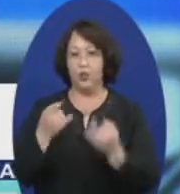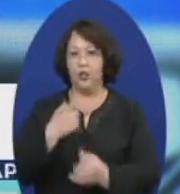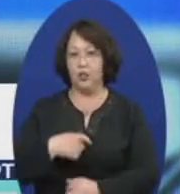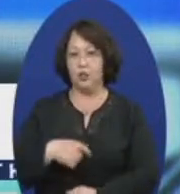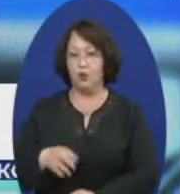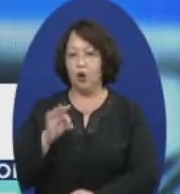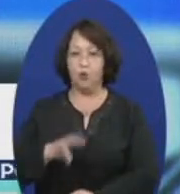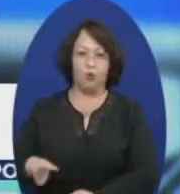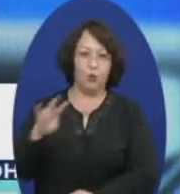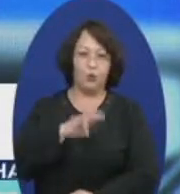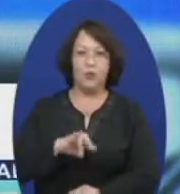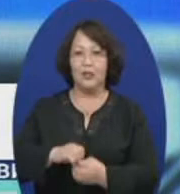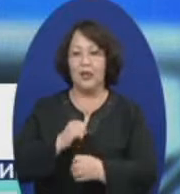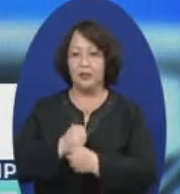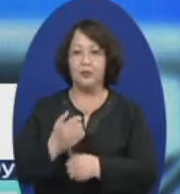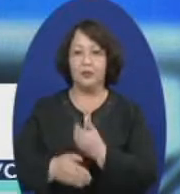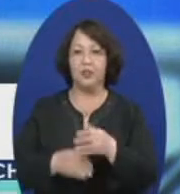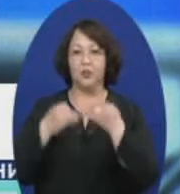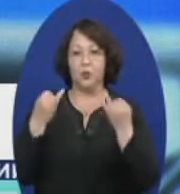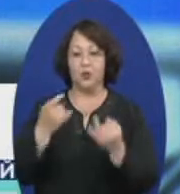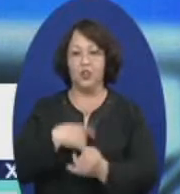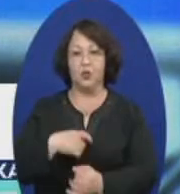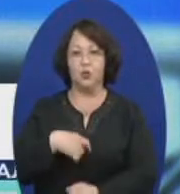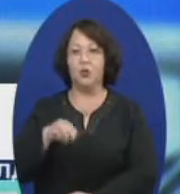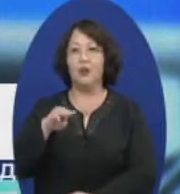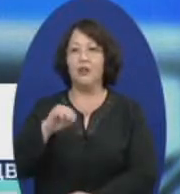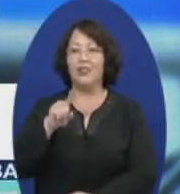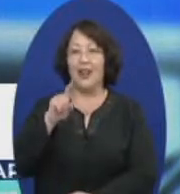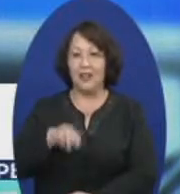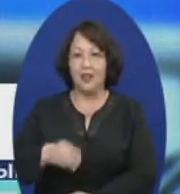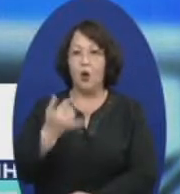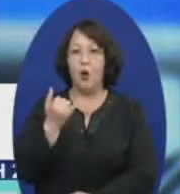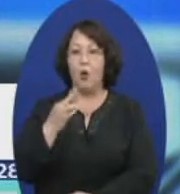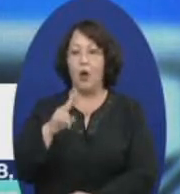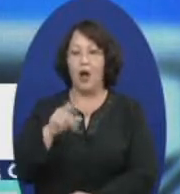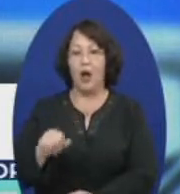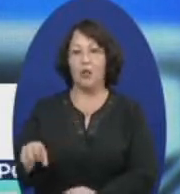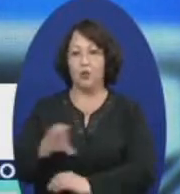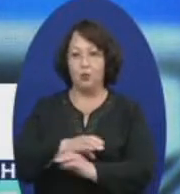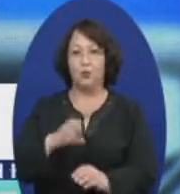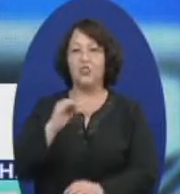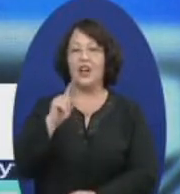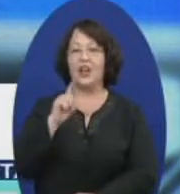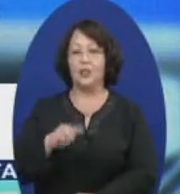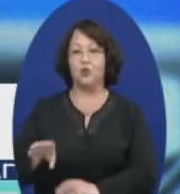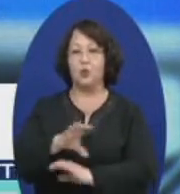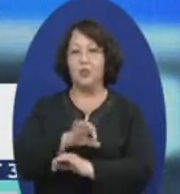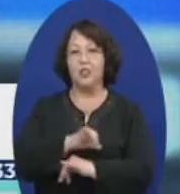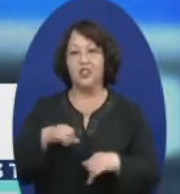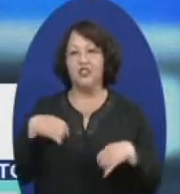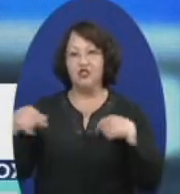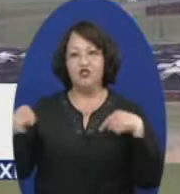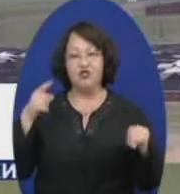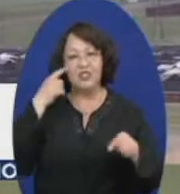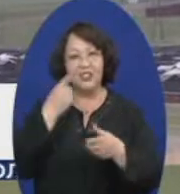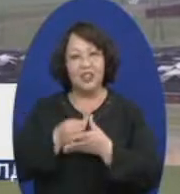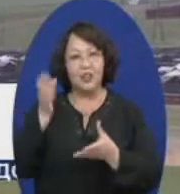энэ хүрээнд орон нутагт ажиллаж байна. Улсын хурлын гишүүд тарагт болон уян госуумын жаргалан тоогийн иргэдийн саналыг